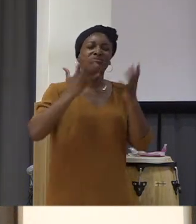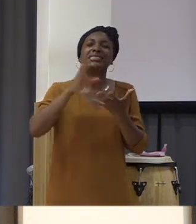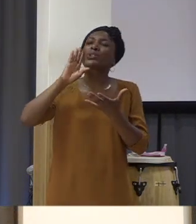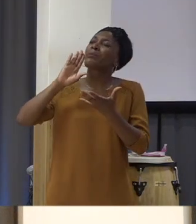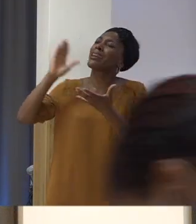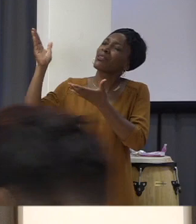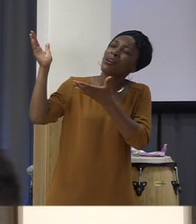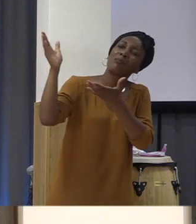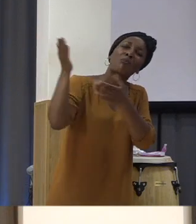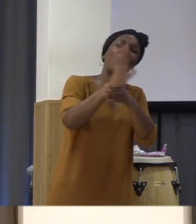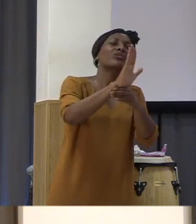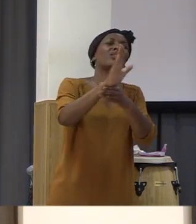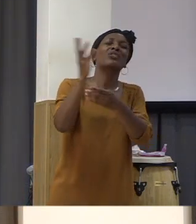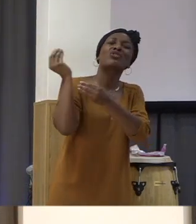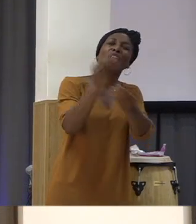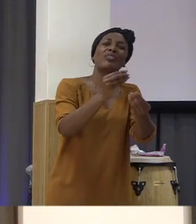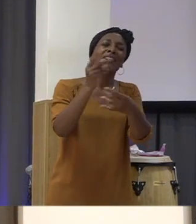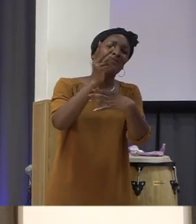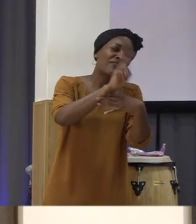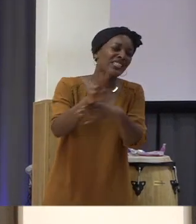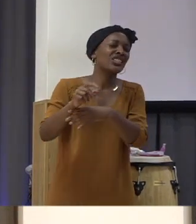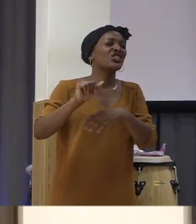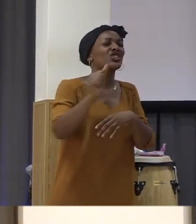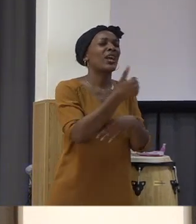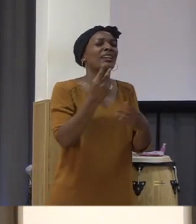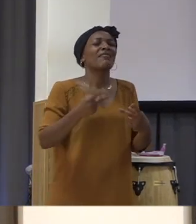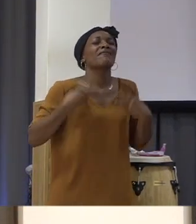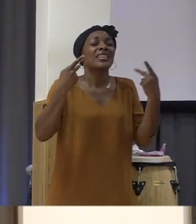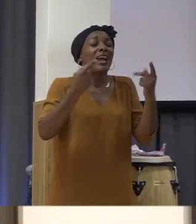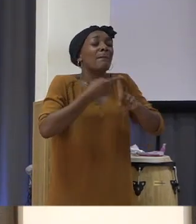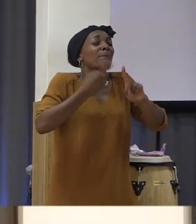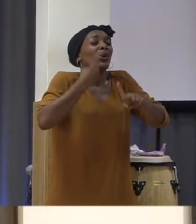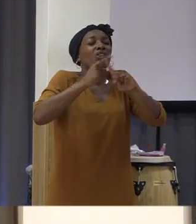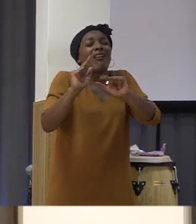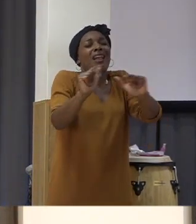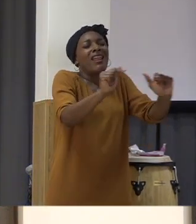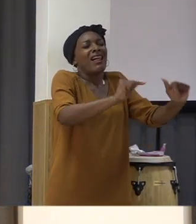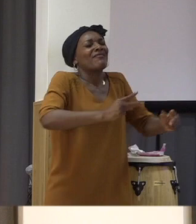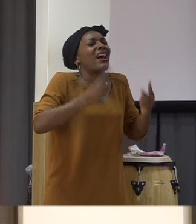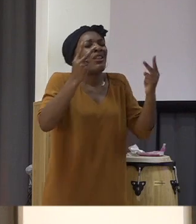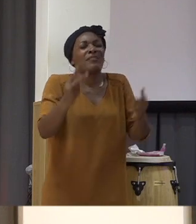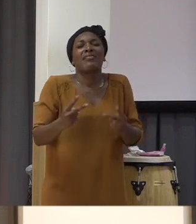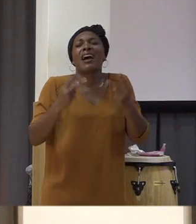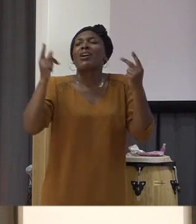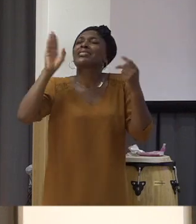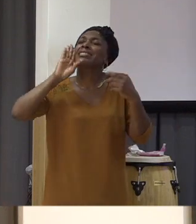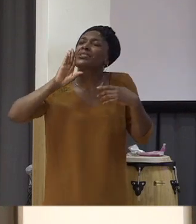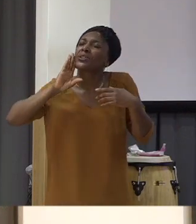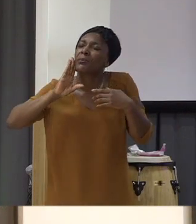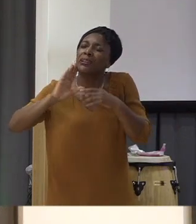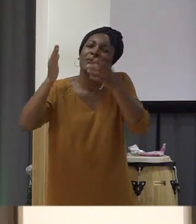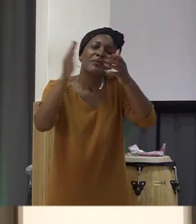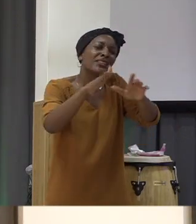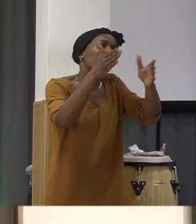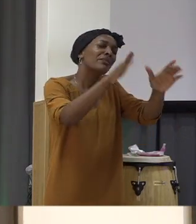Manifeste-toi dans chacune de ces vies. Chacune de ces vies est importante pour toi, Seigneur. Et tu as un regard bienveillant pour chacun d'eux,